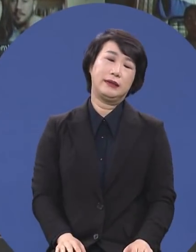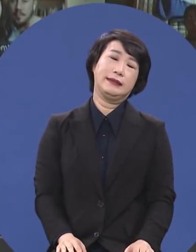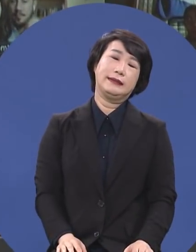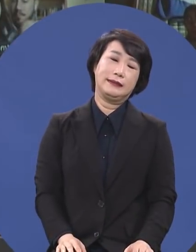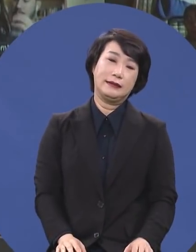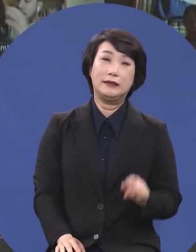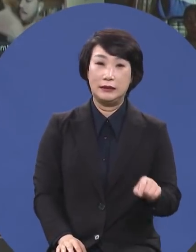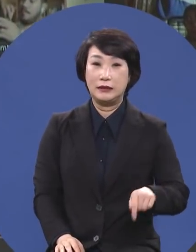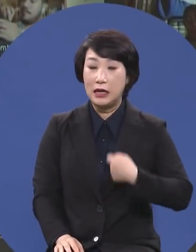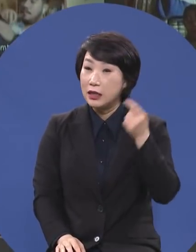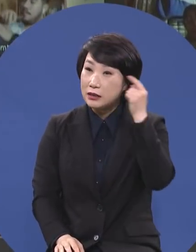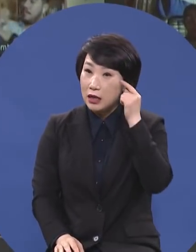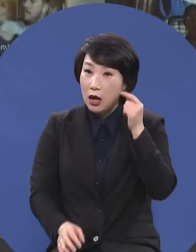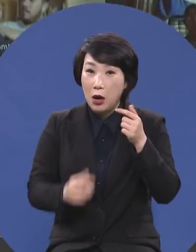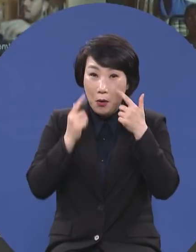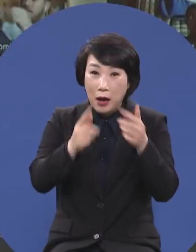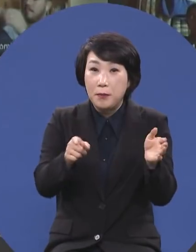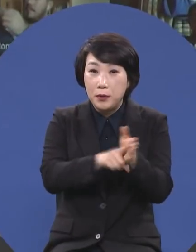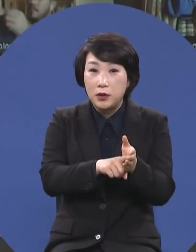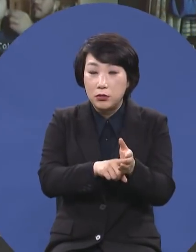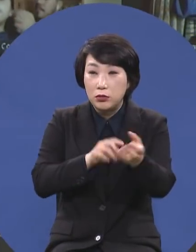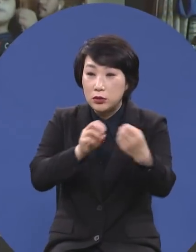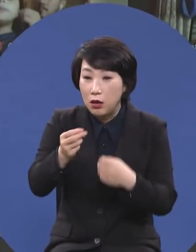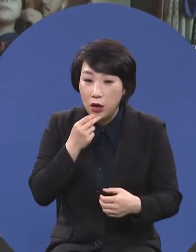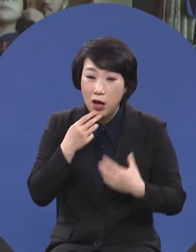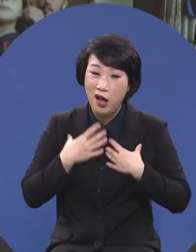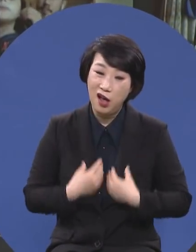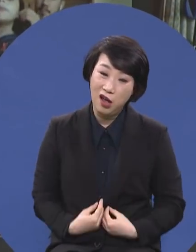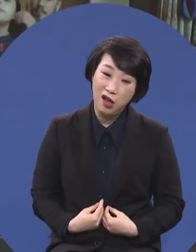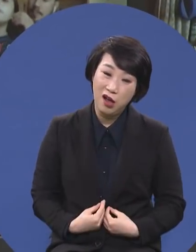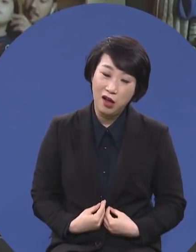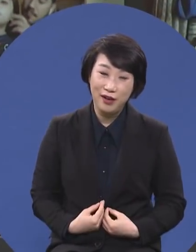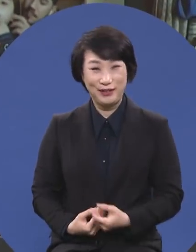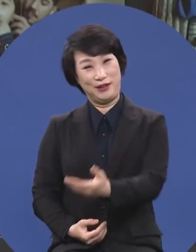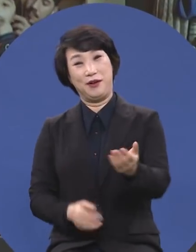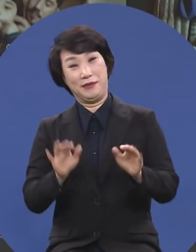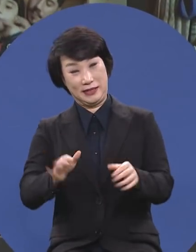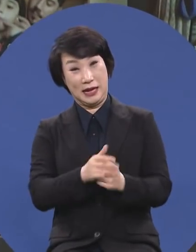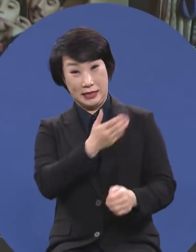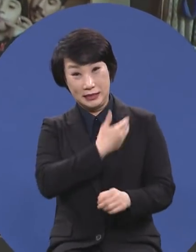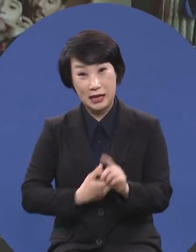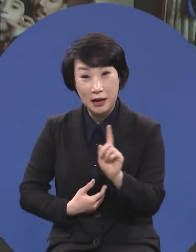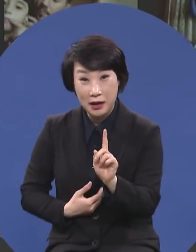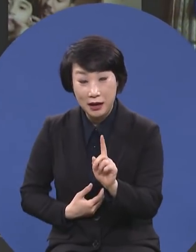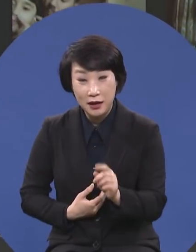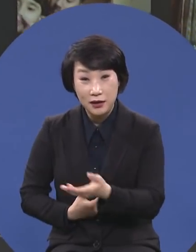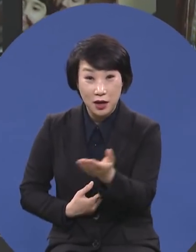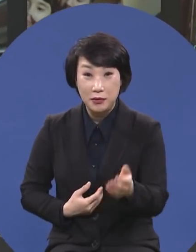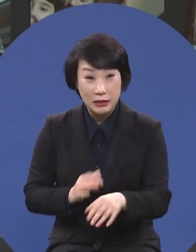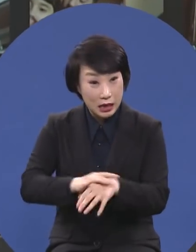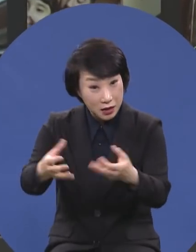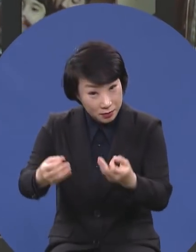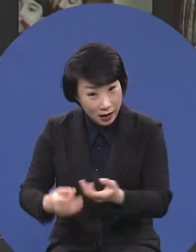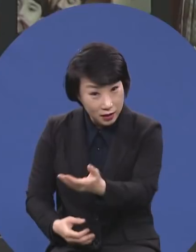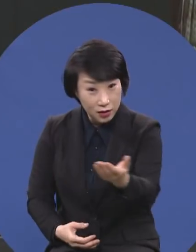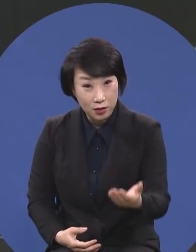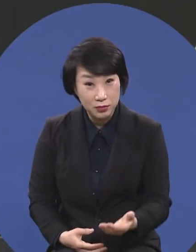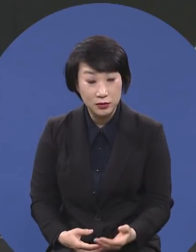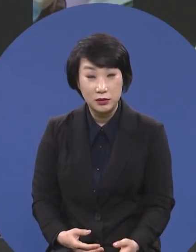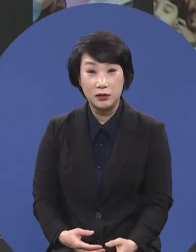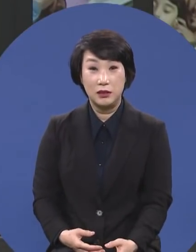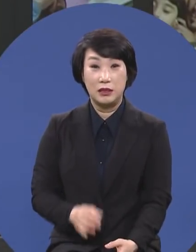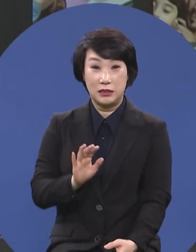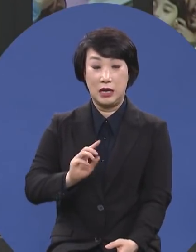확신이 이루어지지 못할 때 실망했겠어요. 여러분 보세요. 제자들은 잘 들어요.